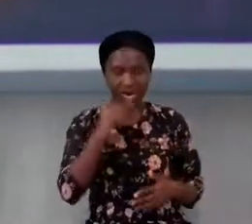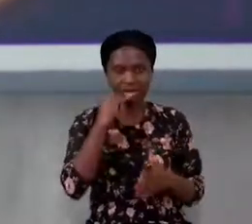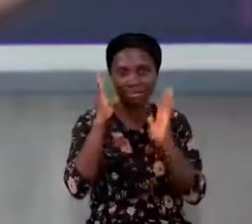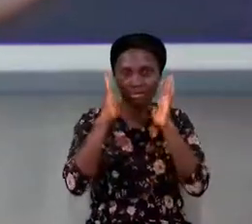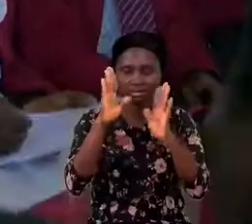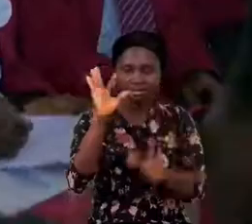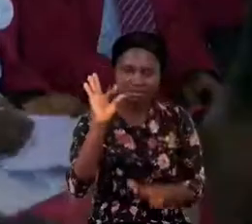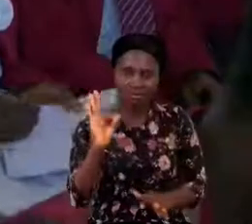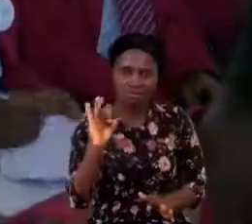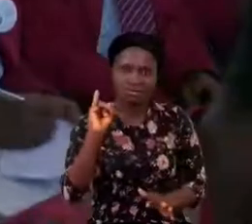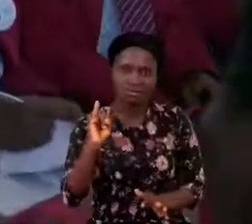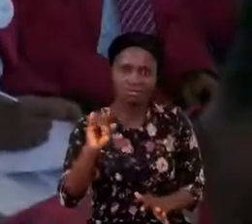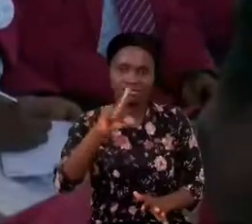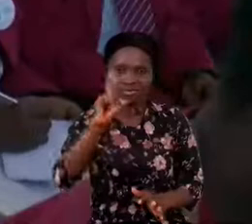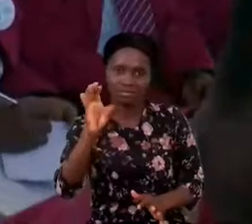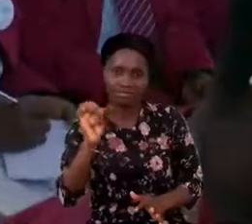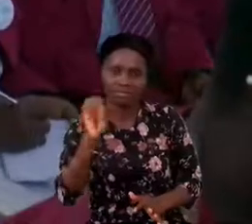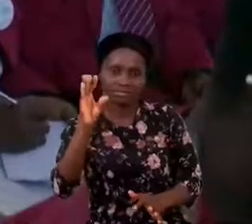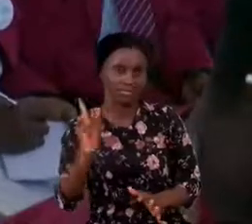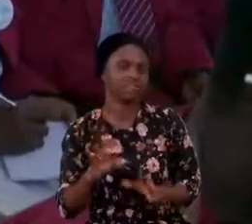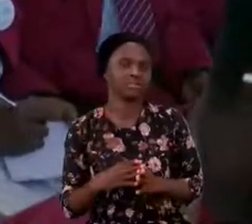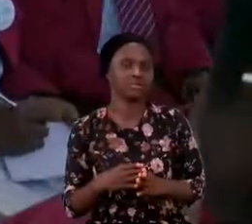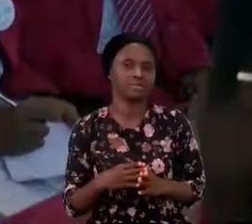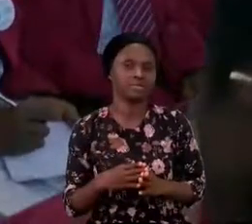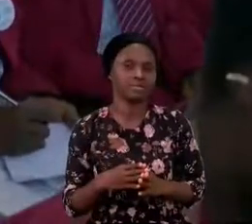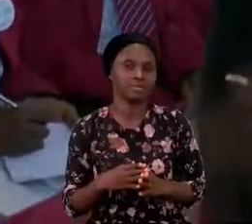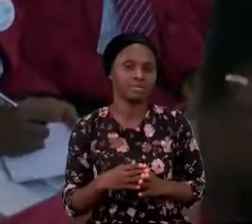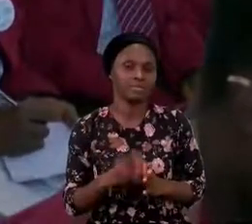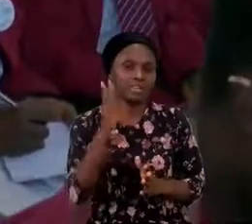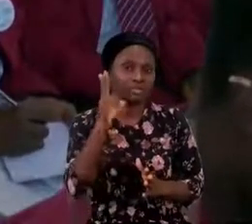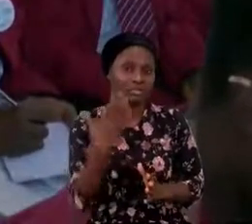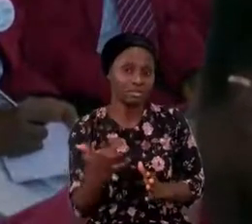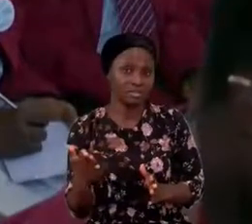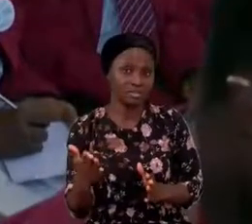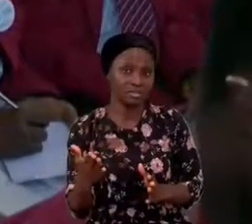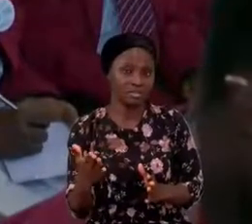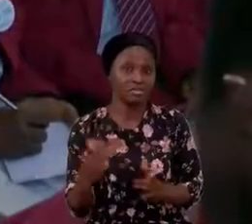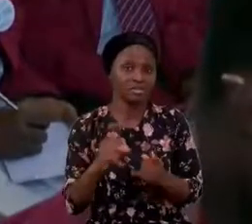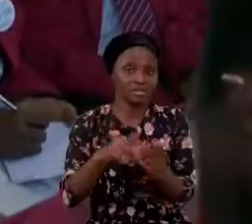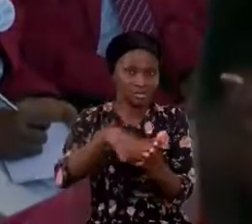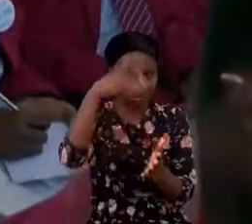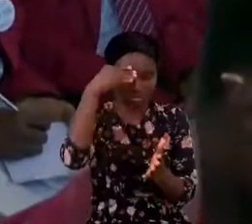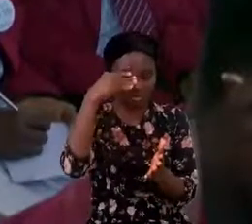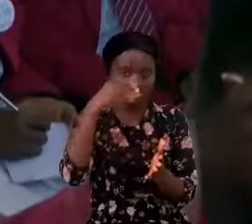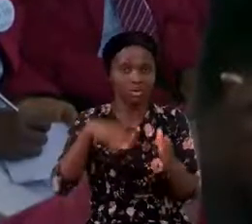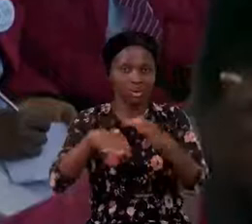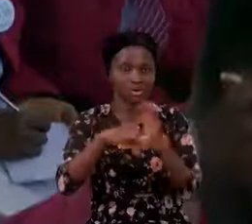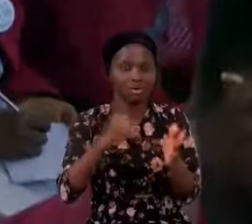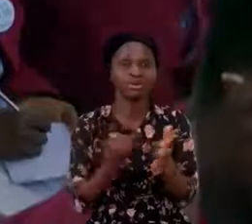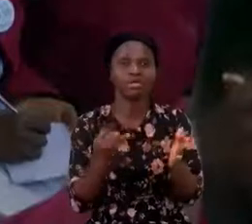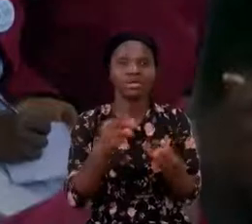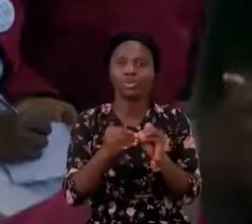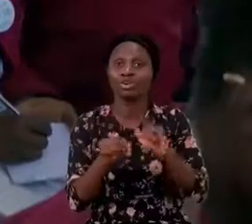considère. Premièrement, la passion. Et l'amour pour l'excellence. Deuxième